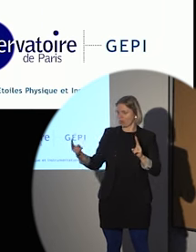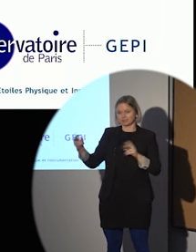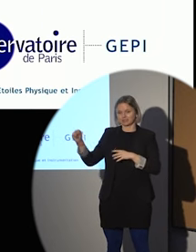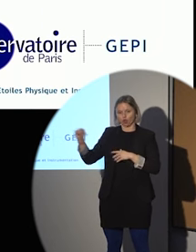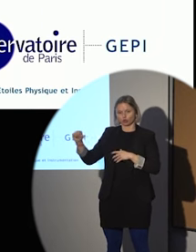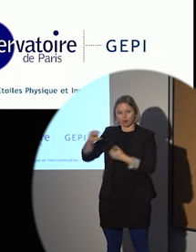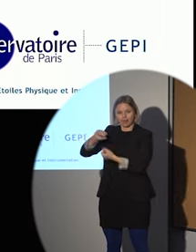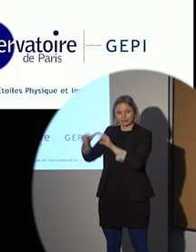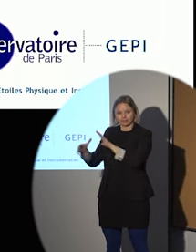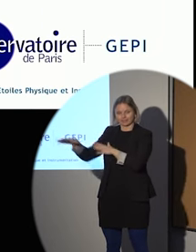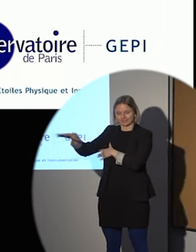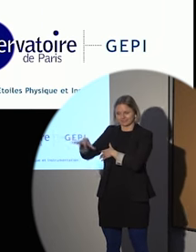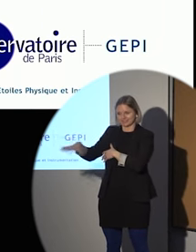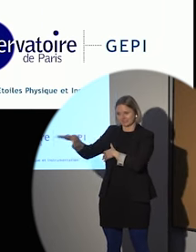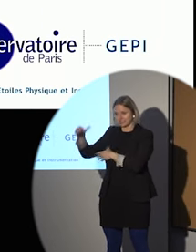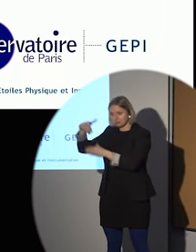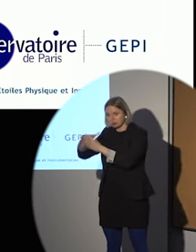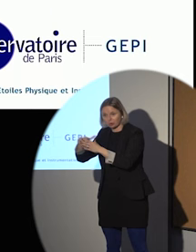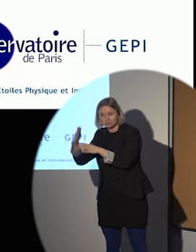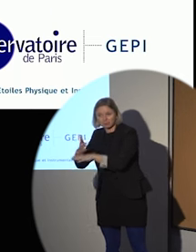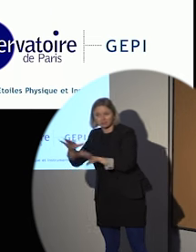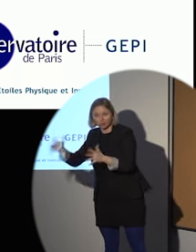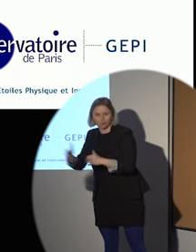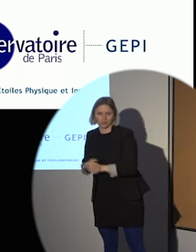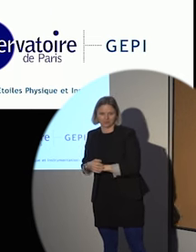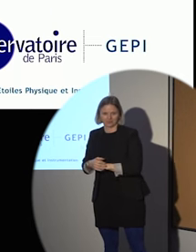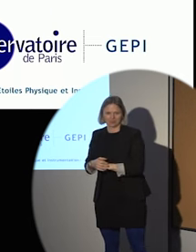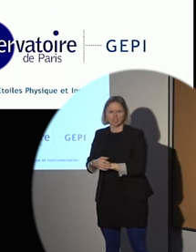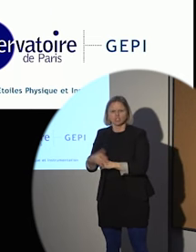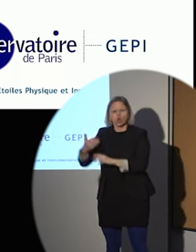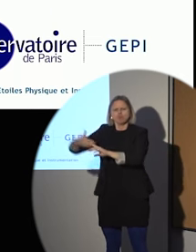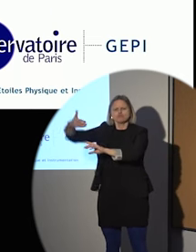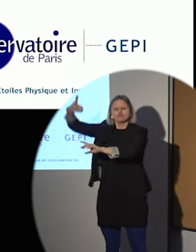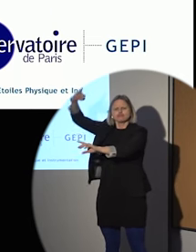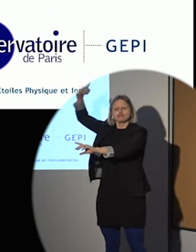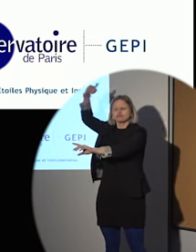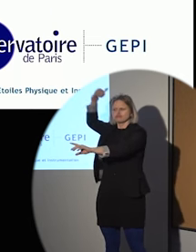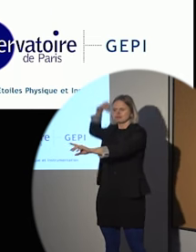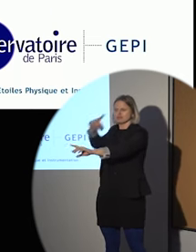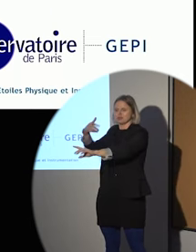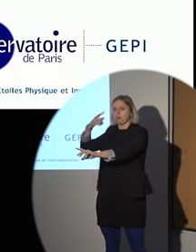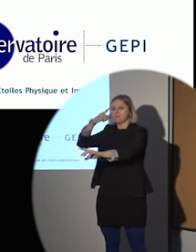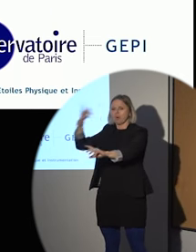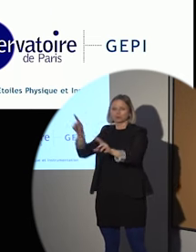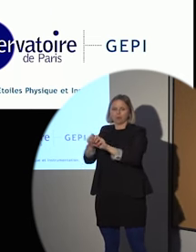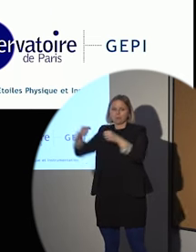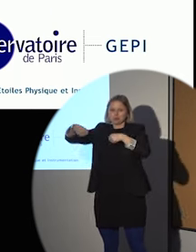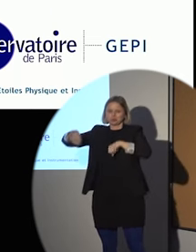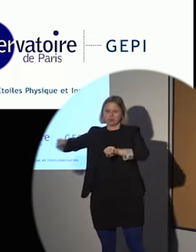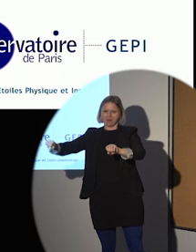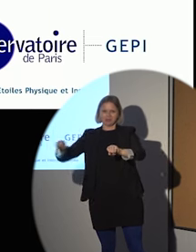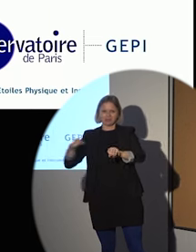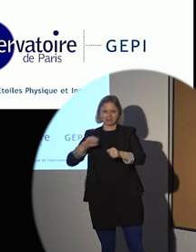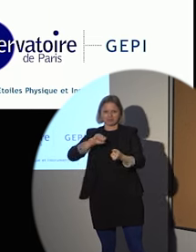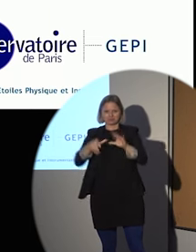d'Andromède. Alors, la galaxie d'Andromède a longtemps, était considérée comme la sœur jumelle de notre Voie